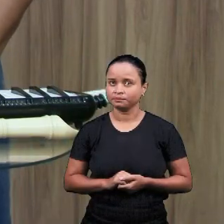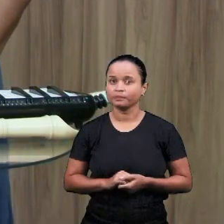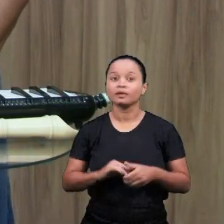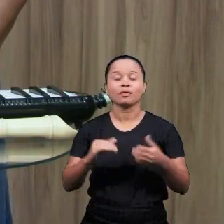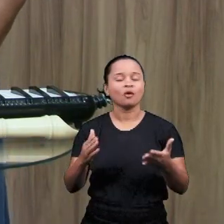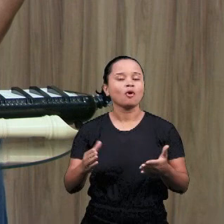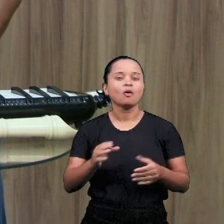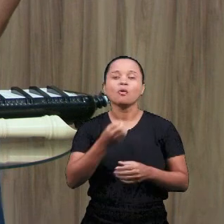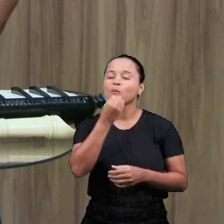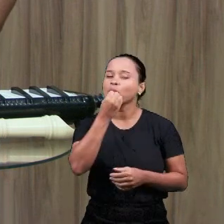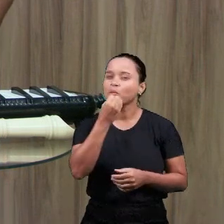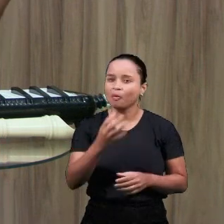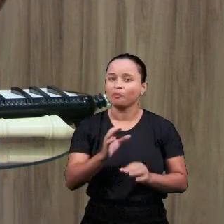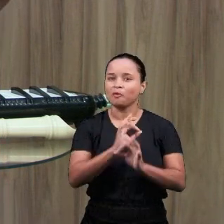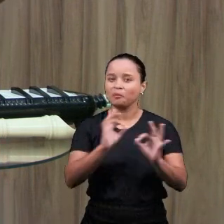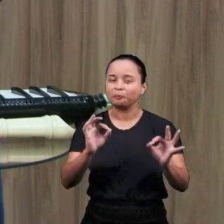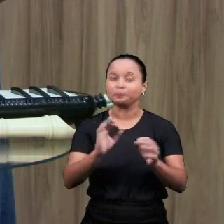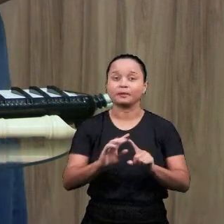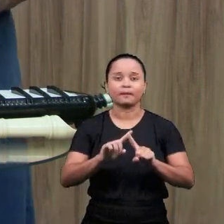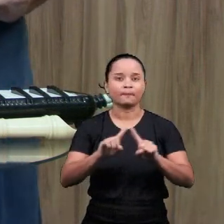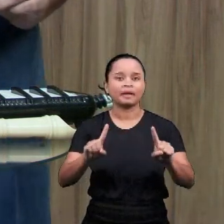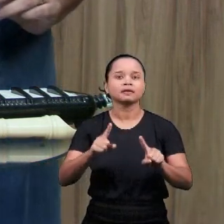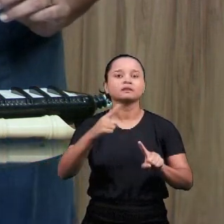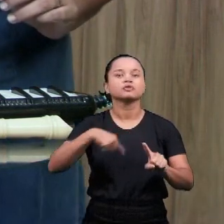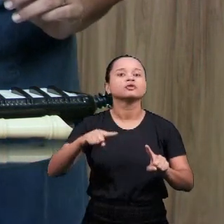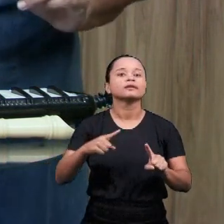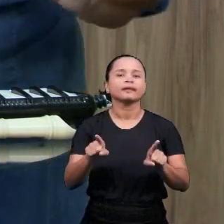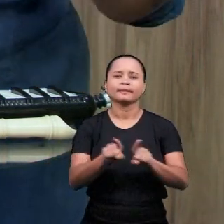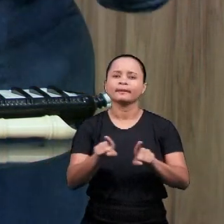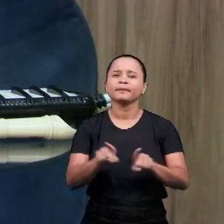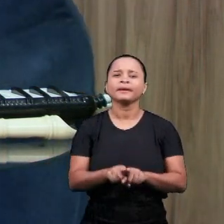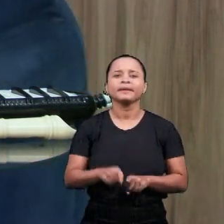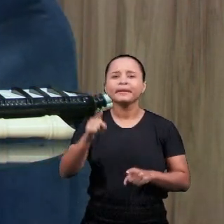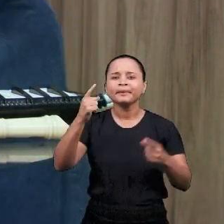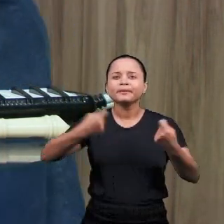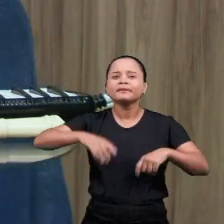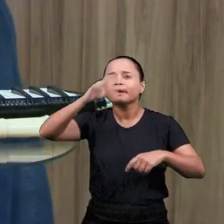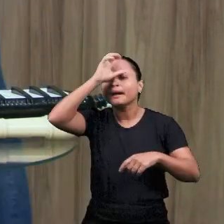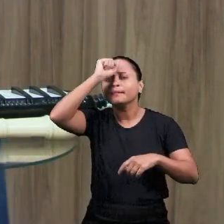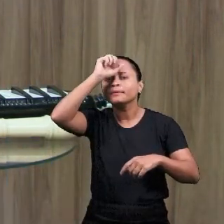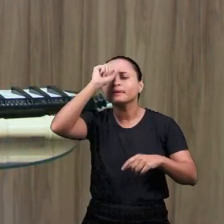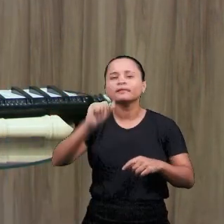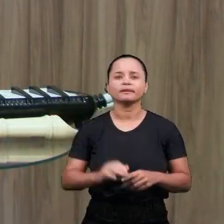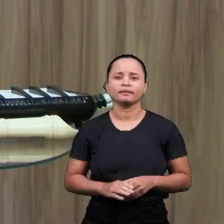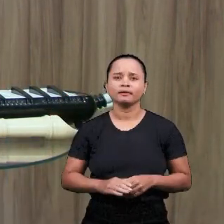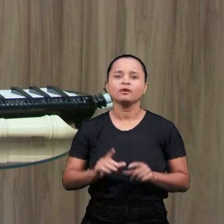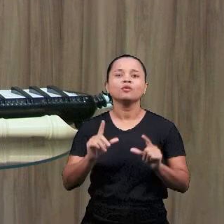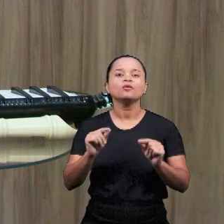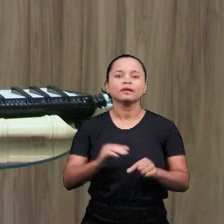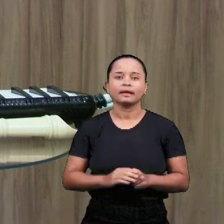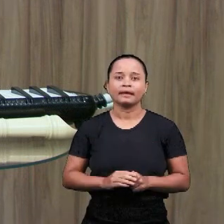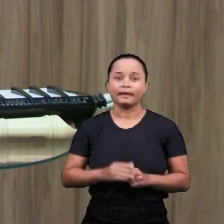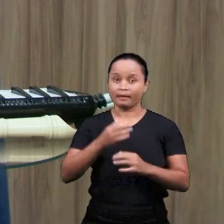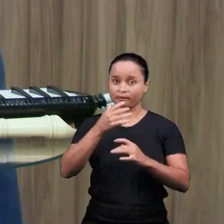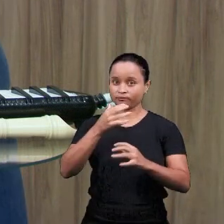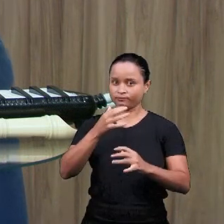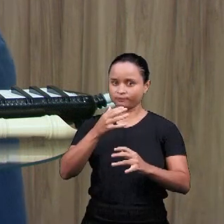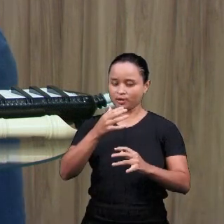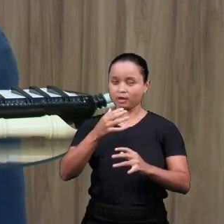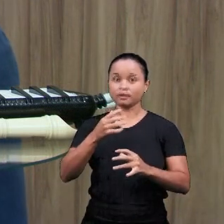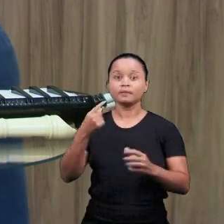Très bon. Mais nous avons besoin aussi d'apprendre une nouvelle note dans la flûte douce.